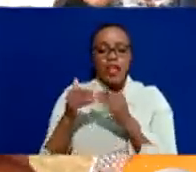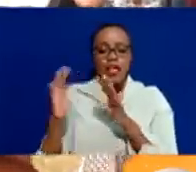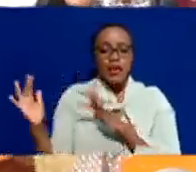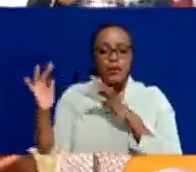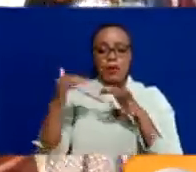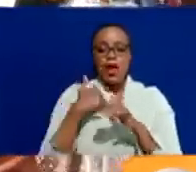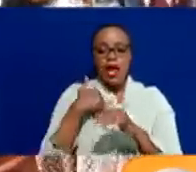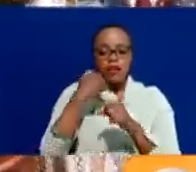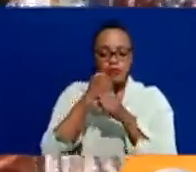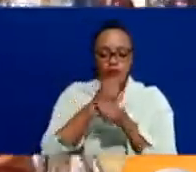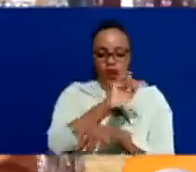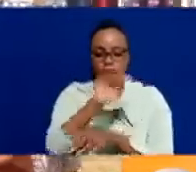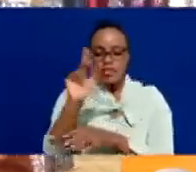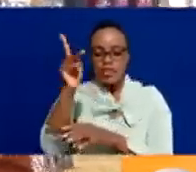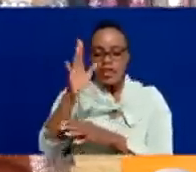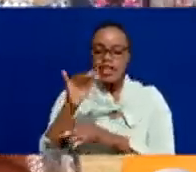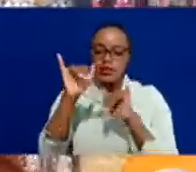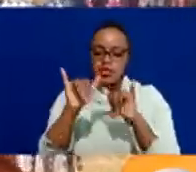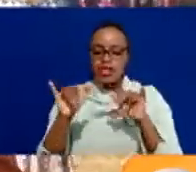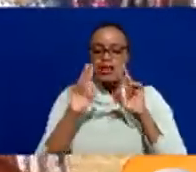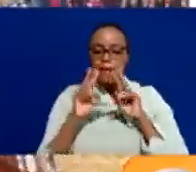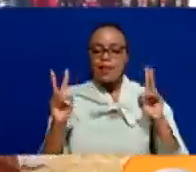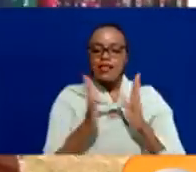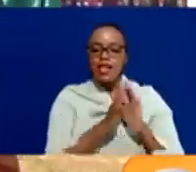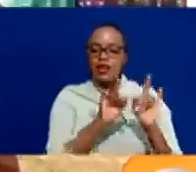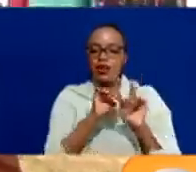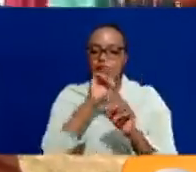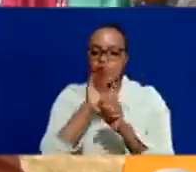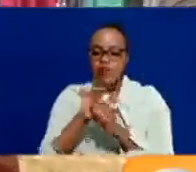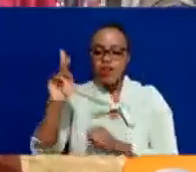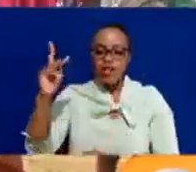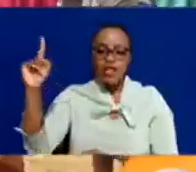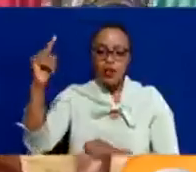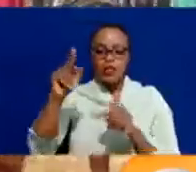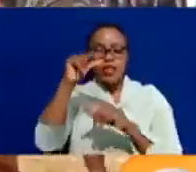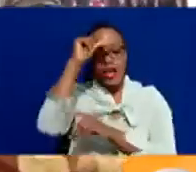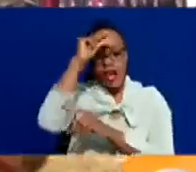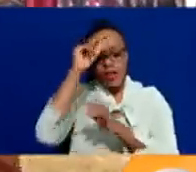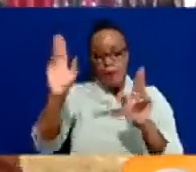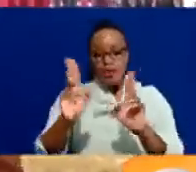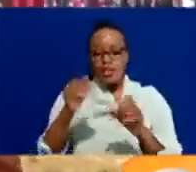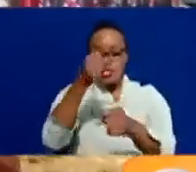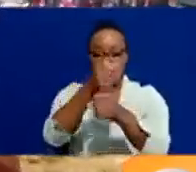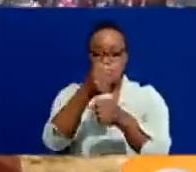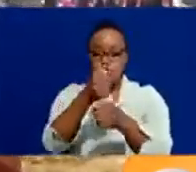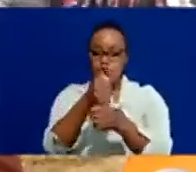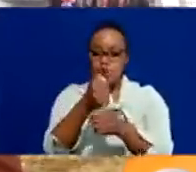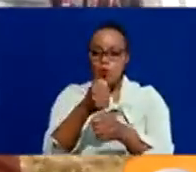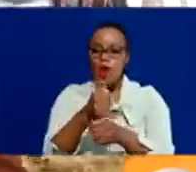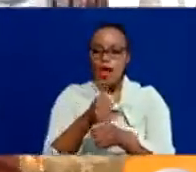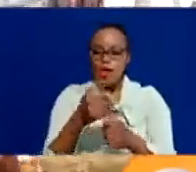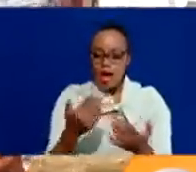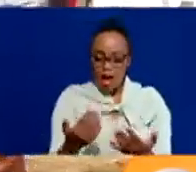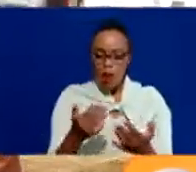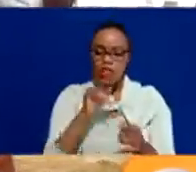hii wamehimiza Wakenya kukaa kwa amani, na wameahidi kwamba serikali ya Kenya Kwanza wako tayari kufanya kazi vile